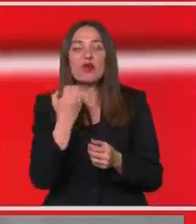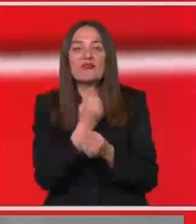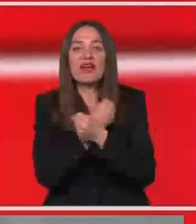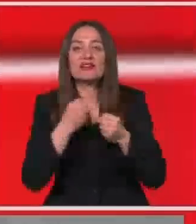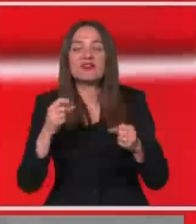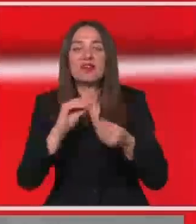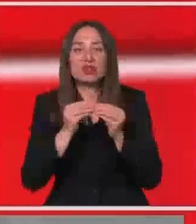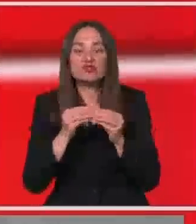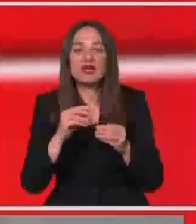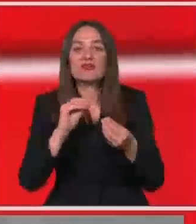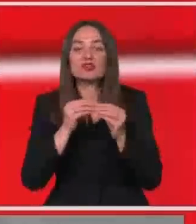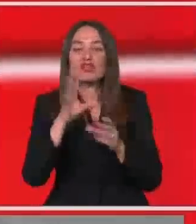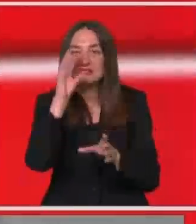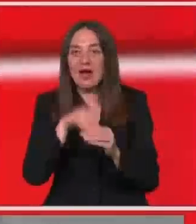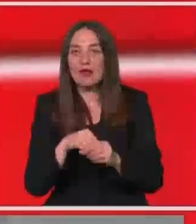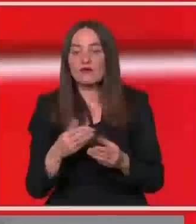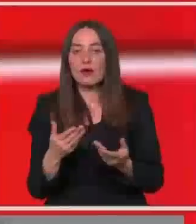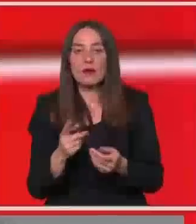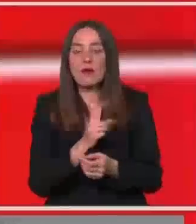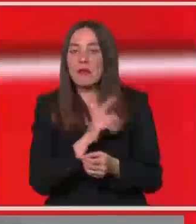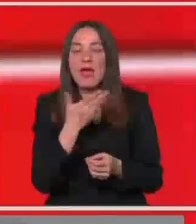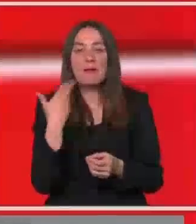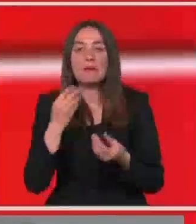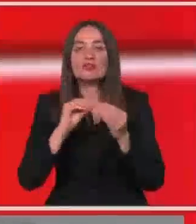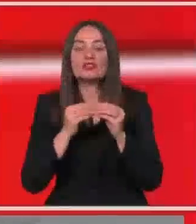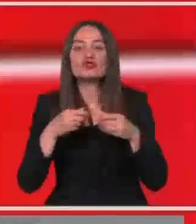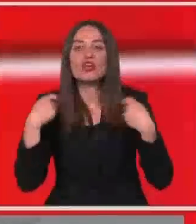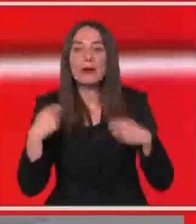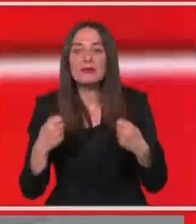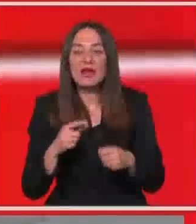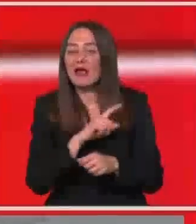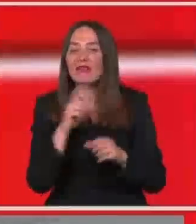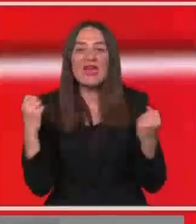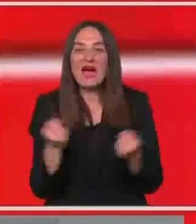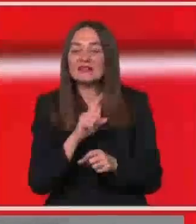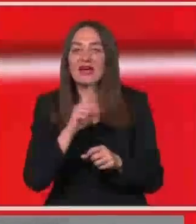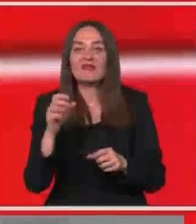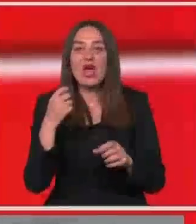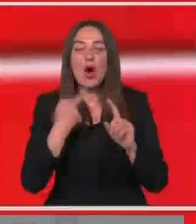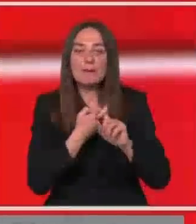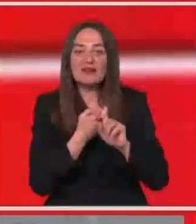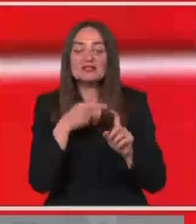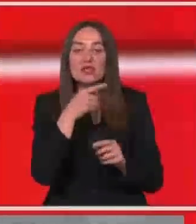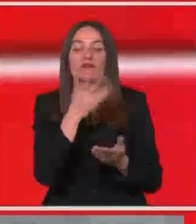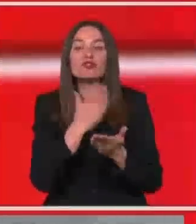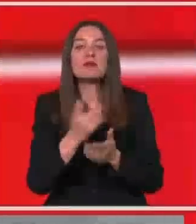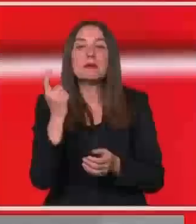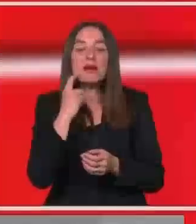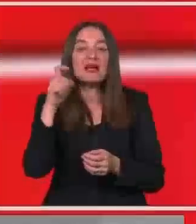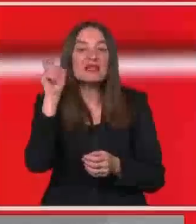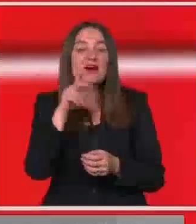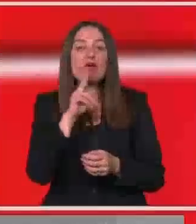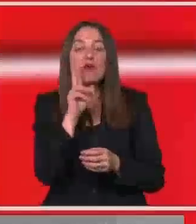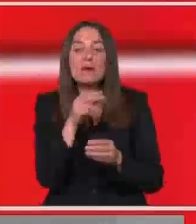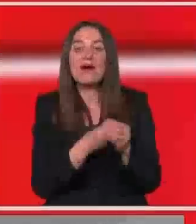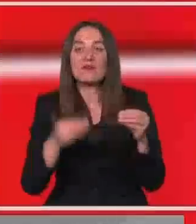Srbiji, tržište stanova. Nemamo razvijeno tržište kapitala, ni akcija, ni obveznica. Ovo će biti prilika za svakoga koji ima